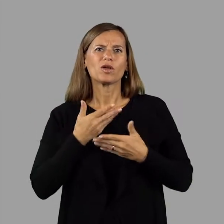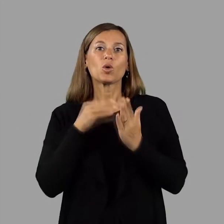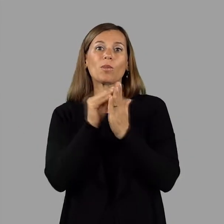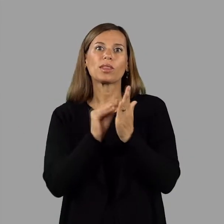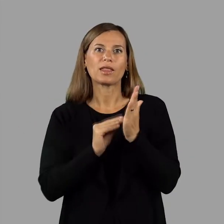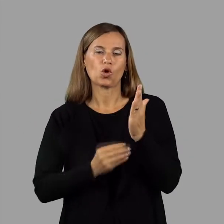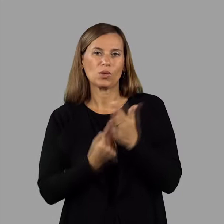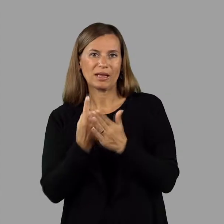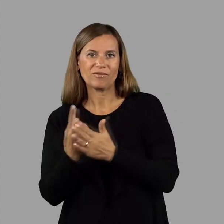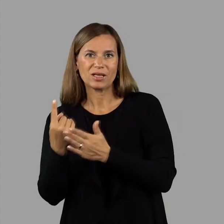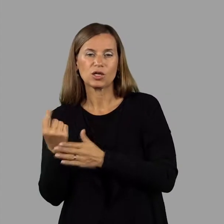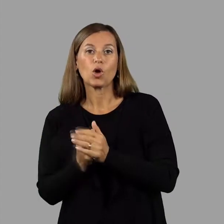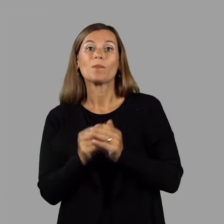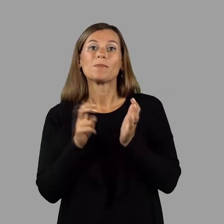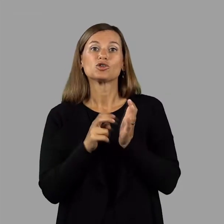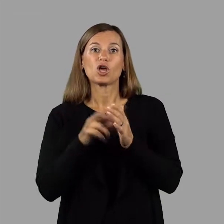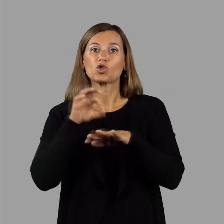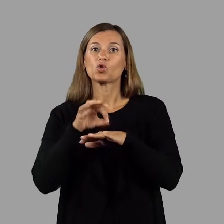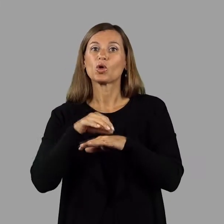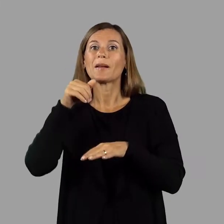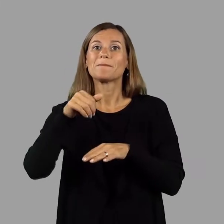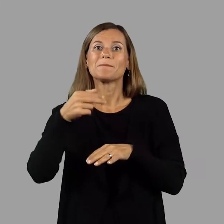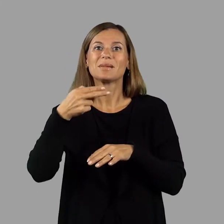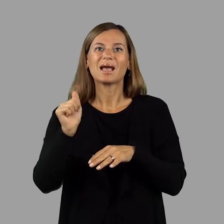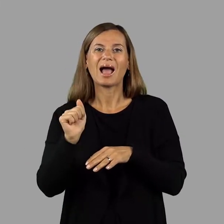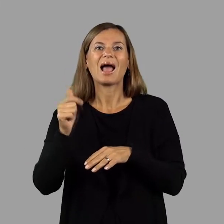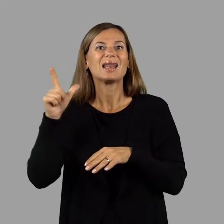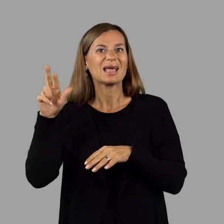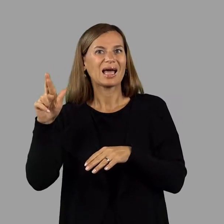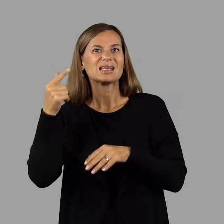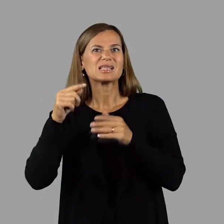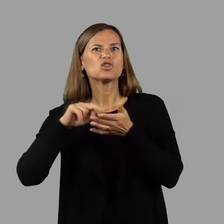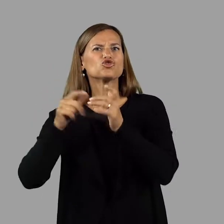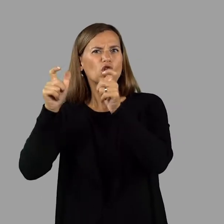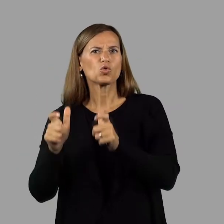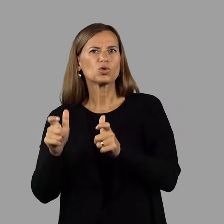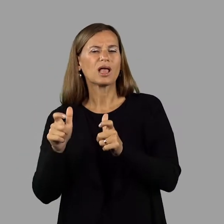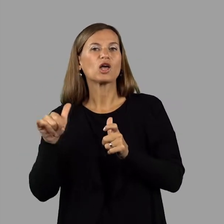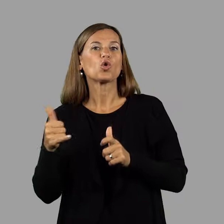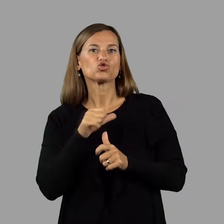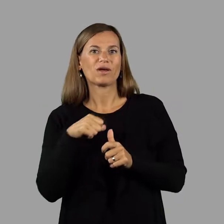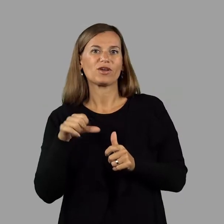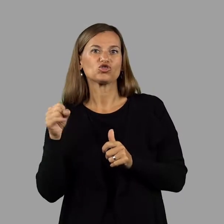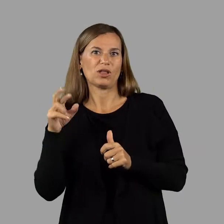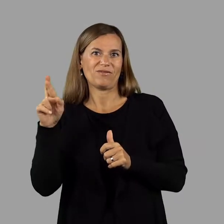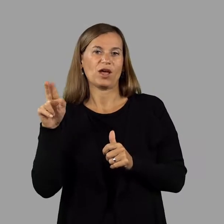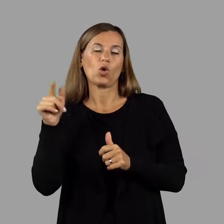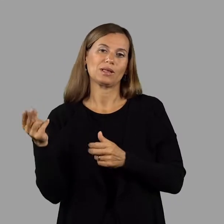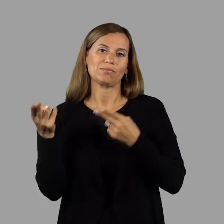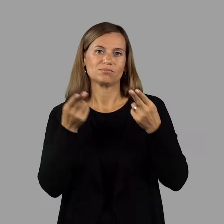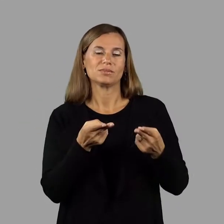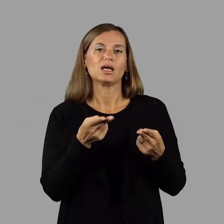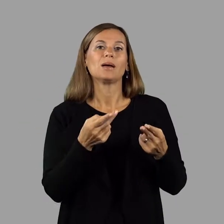virov in pa še dr. Miha Rihar iz Inštituta Jožef Štefan, ki je prispeval prvo verzijo